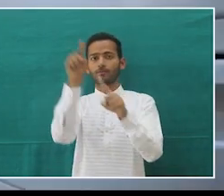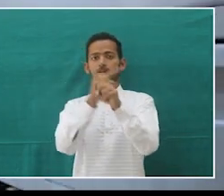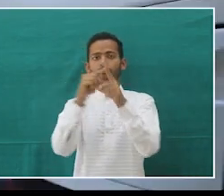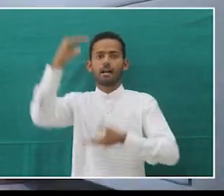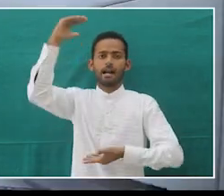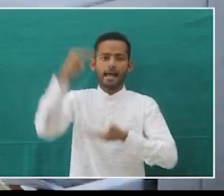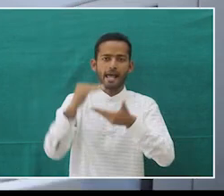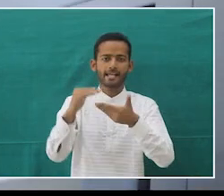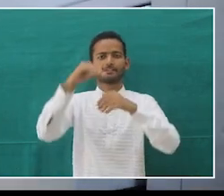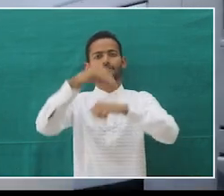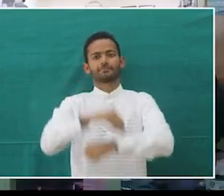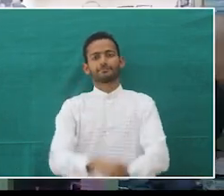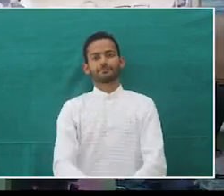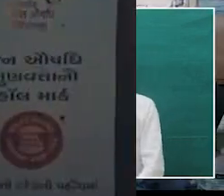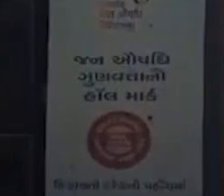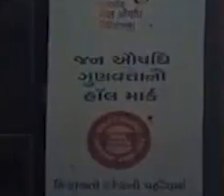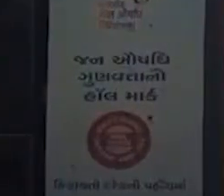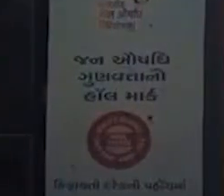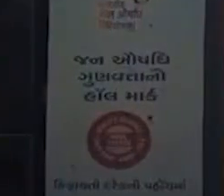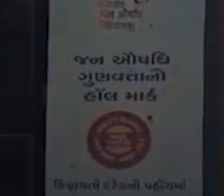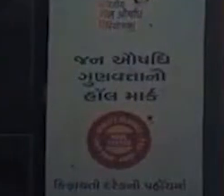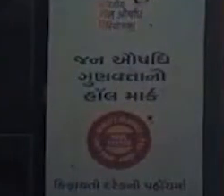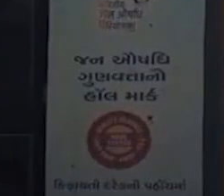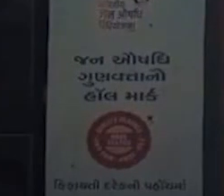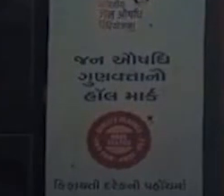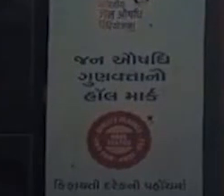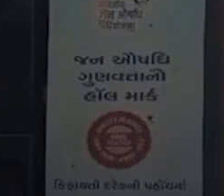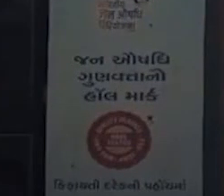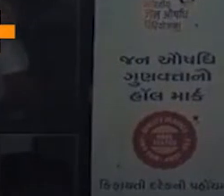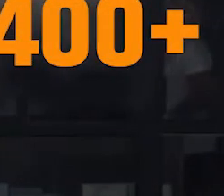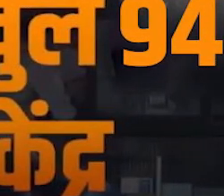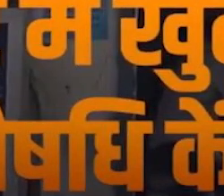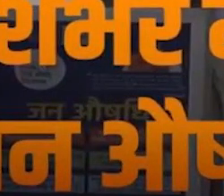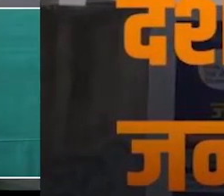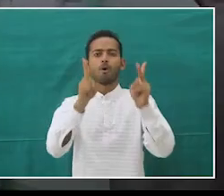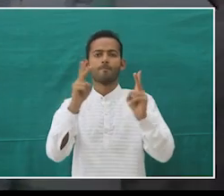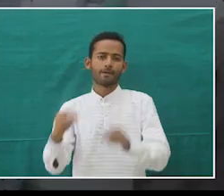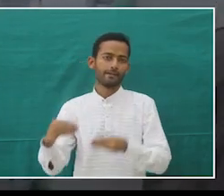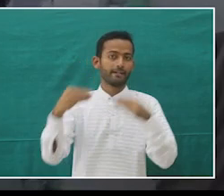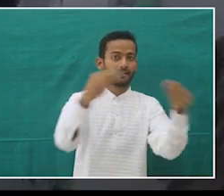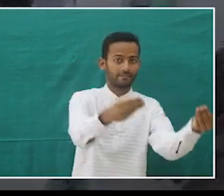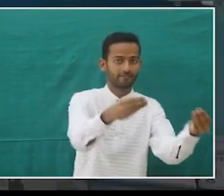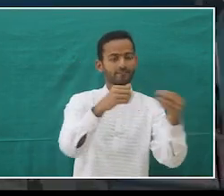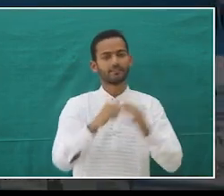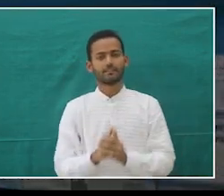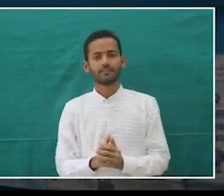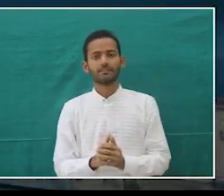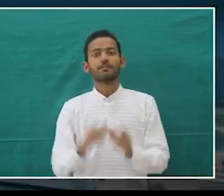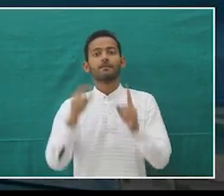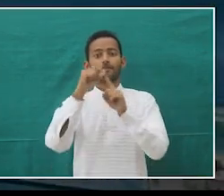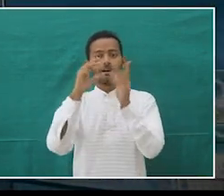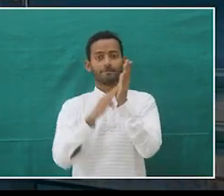गई जिसके अंतर्गत देशभर में जन्म औषधि केंद्र खोल गए जहां बाजार मूल्य से 50 से